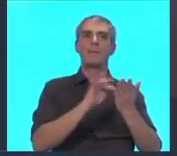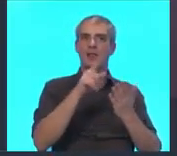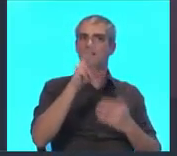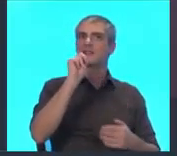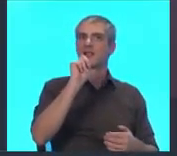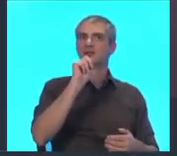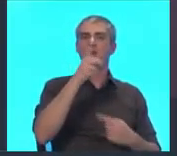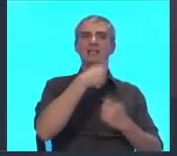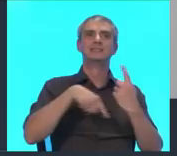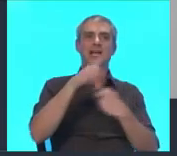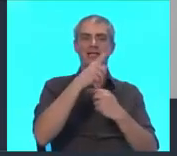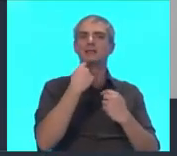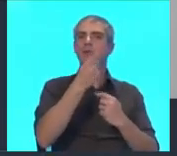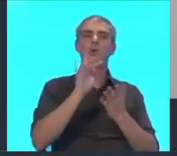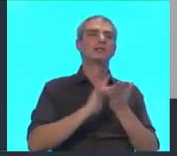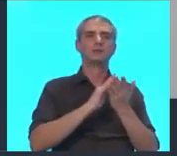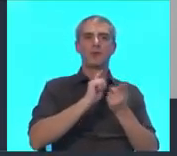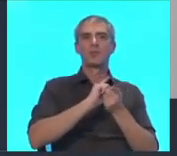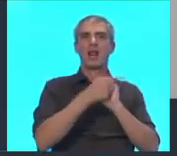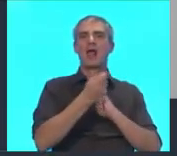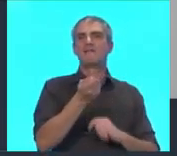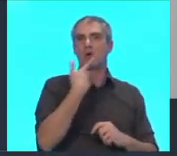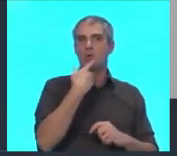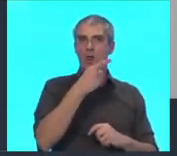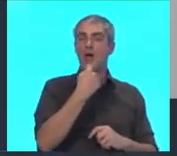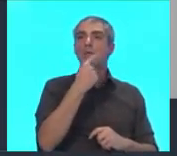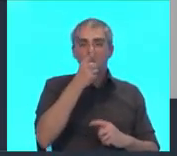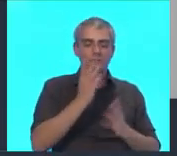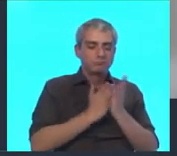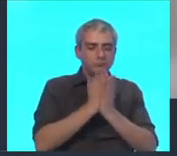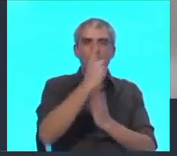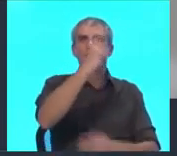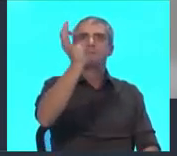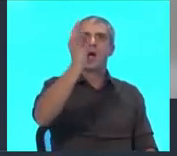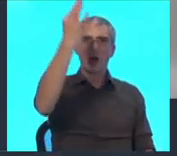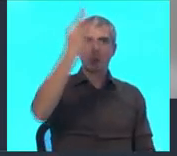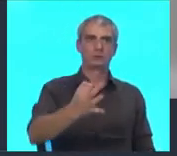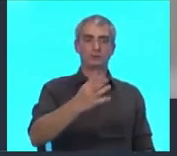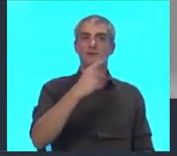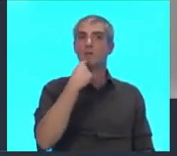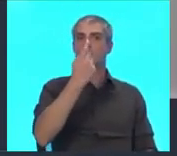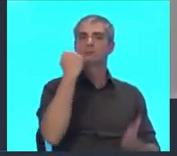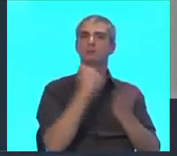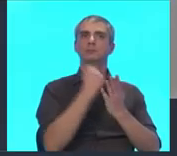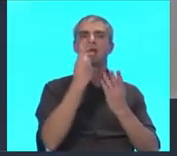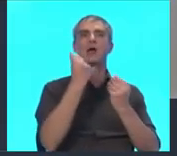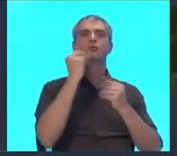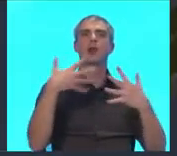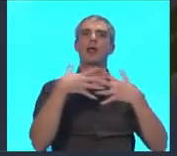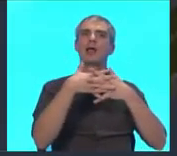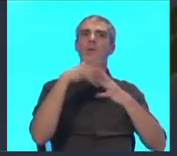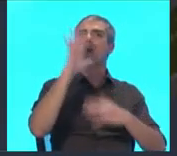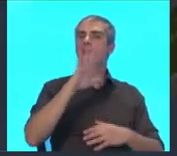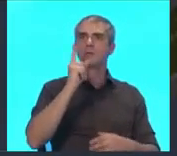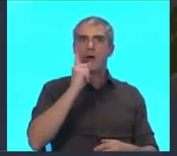Cycles? כינו אותה יישומון שיחליף את הגלולה, טענו שהיא אמינה ב-100% ואף זיקו אותה בחותמת איכות של האיחוד האירופי. אבל